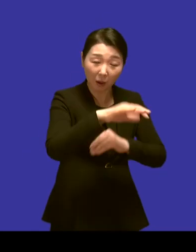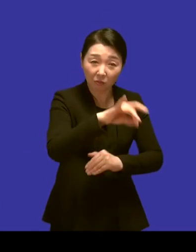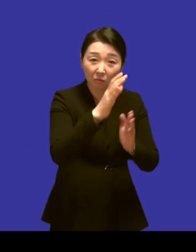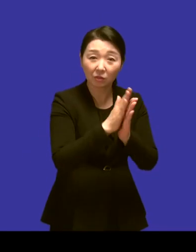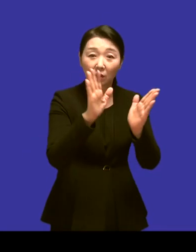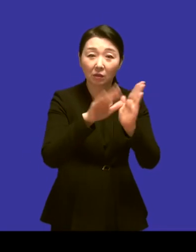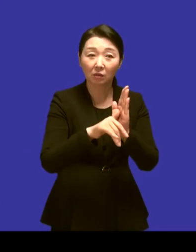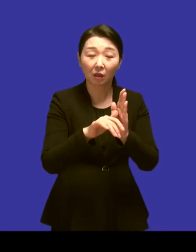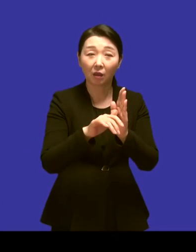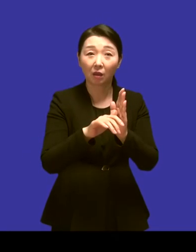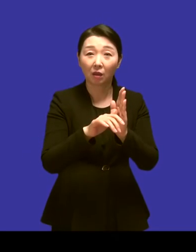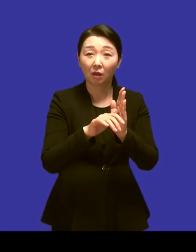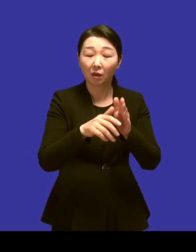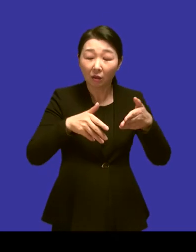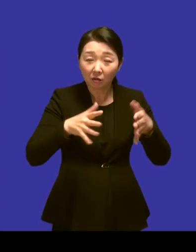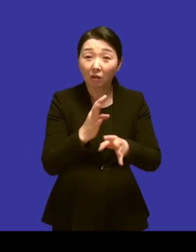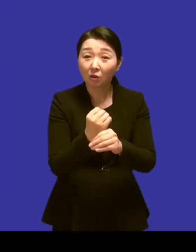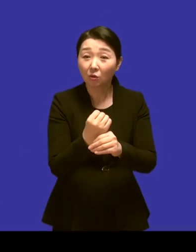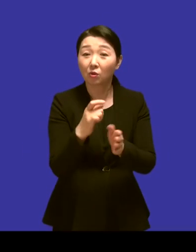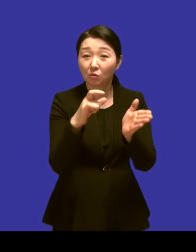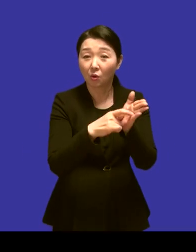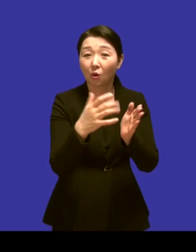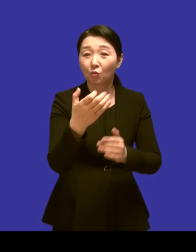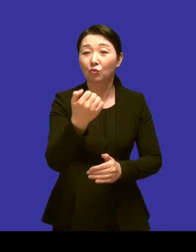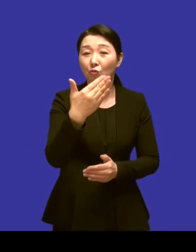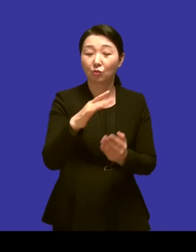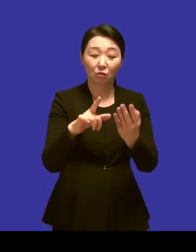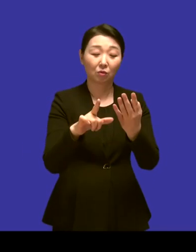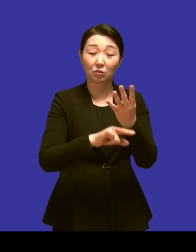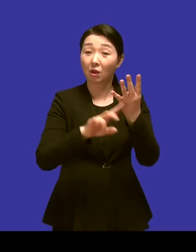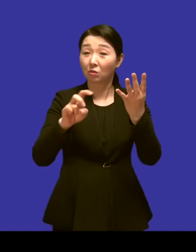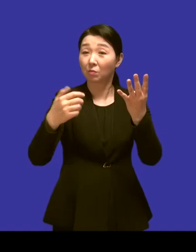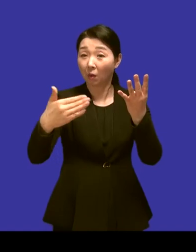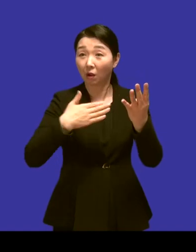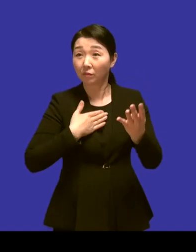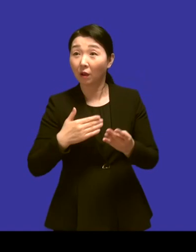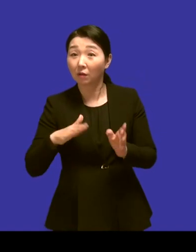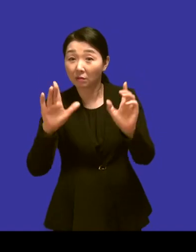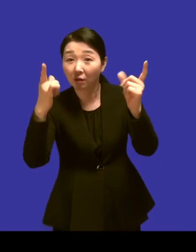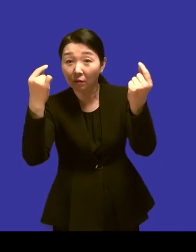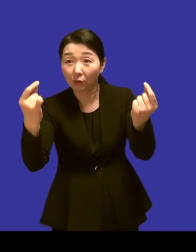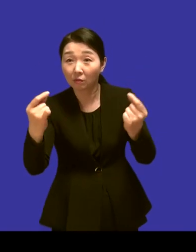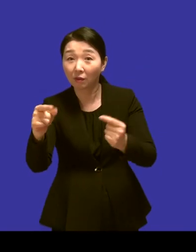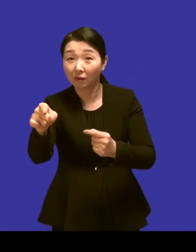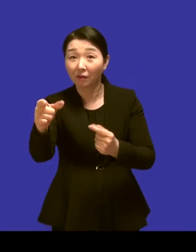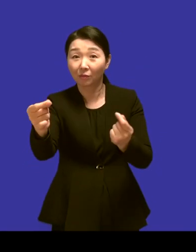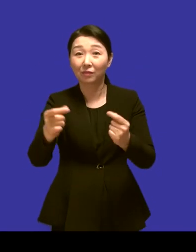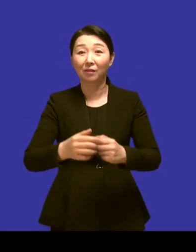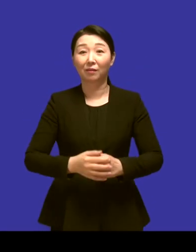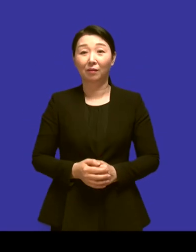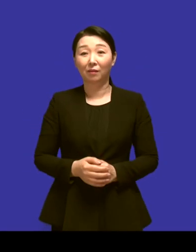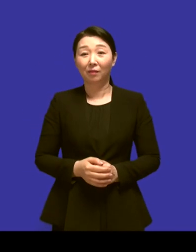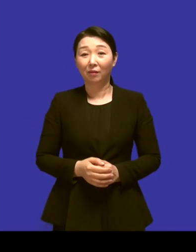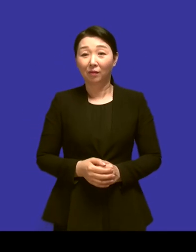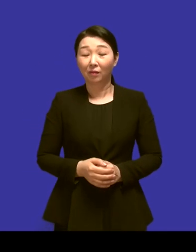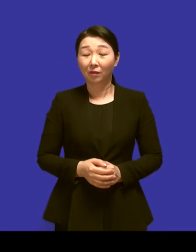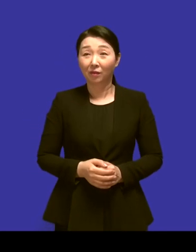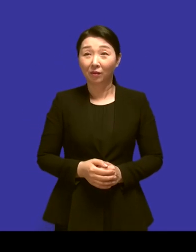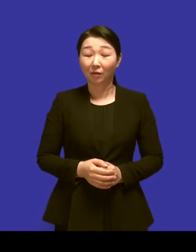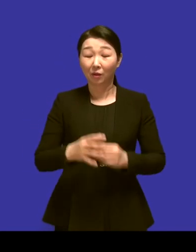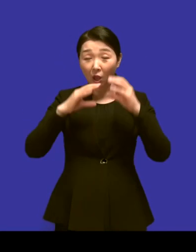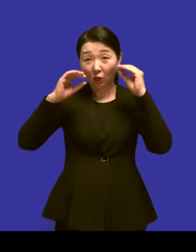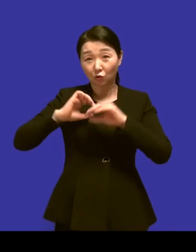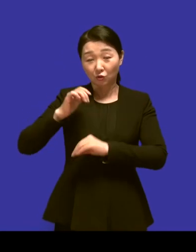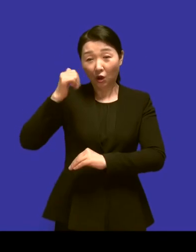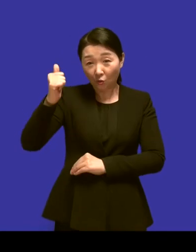네. 99년 4월 28일. 제가 네. 기억하잖아요. 나랑 생일이 그러니까. 같다. 정말? 네. 내 동생도 4월 28일. 진짜? 이순신 장군도